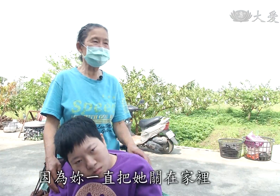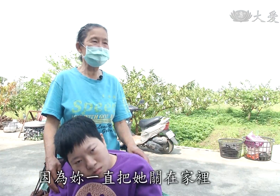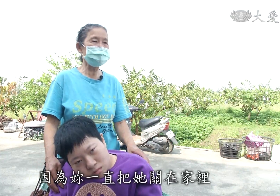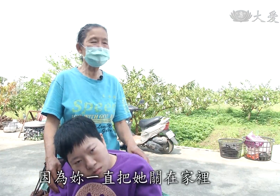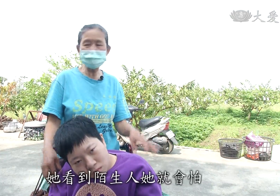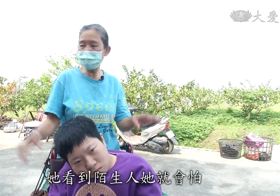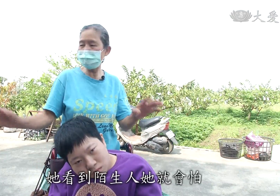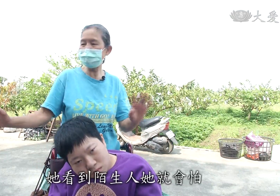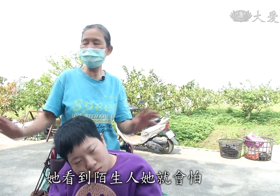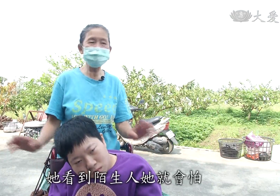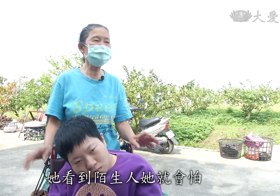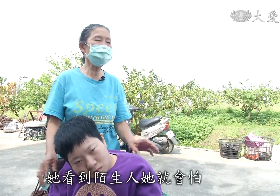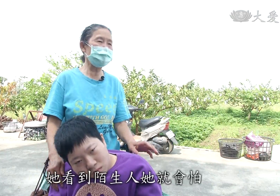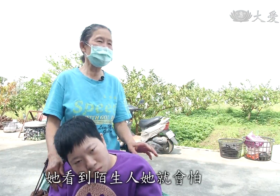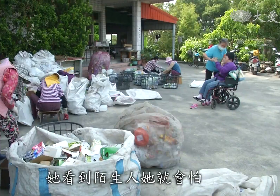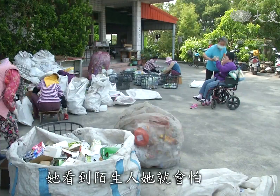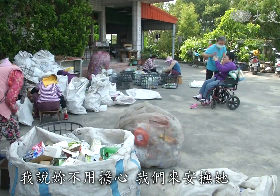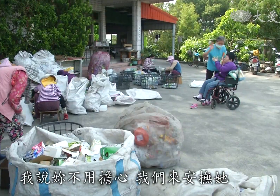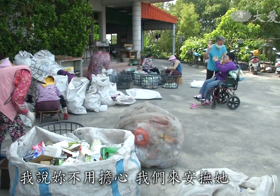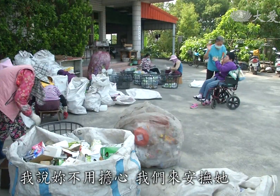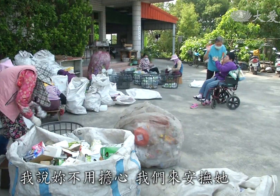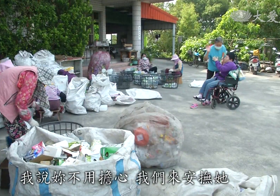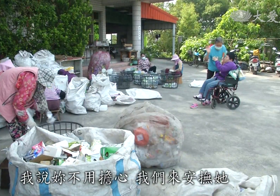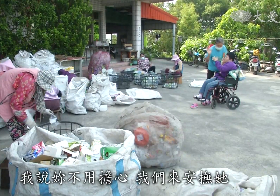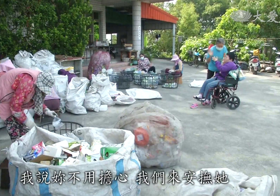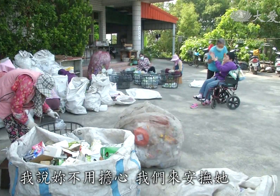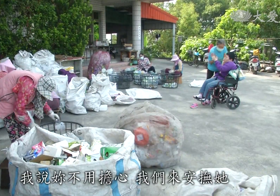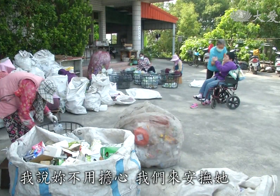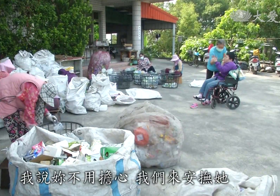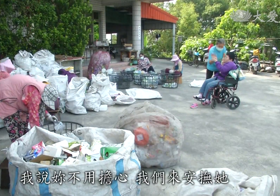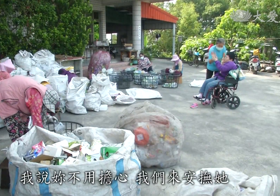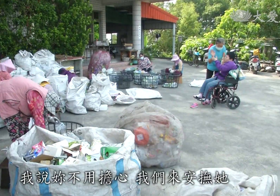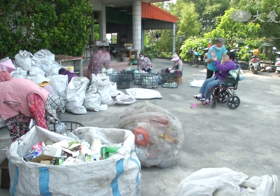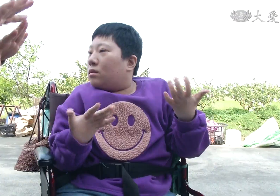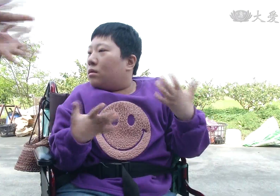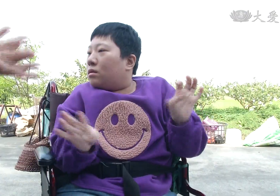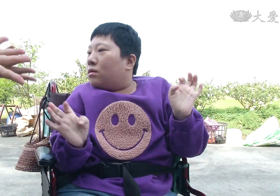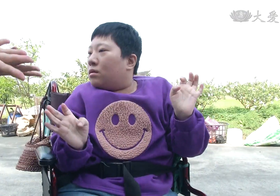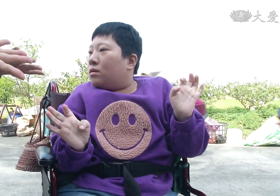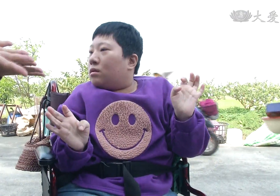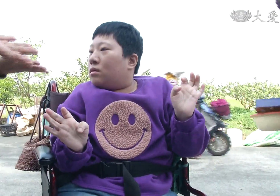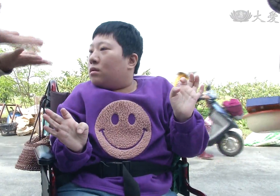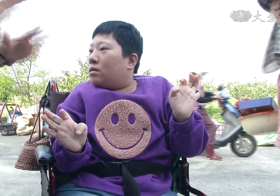关在家里，他看到陌生人他就会怕。我说你不用担心，我们来安抚他。